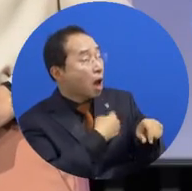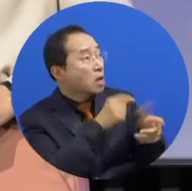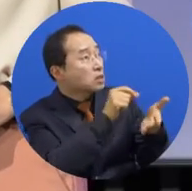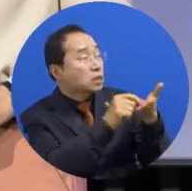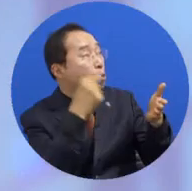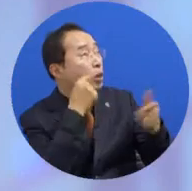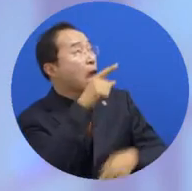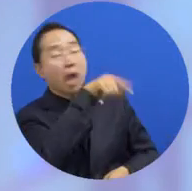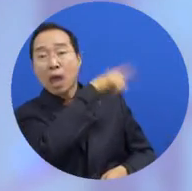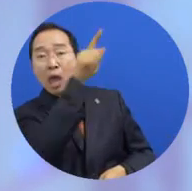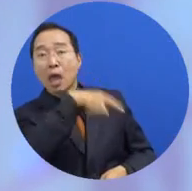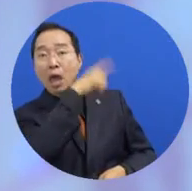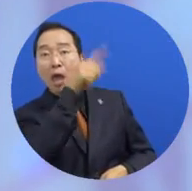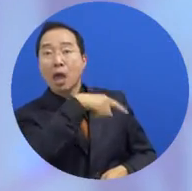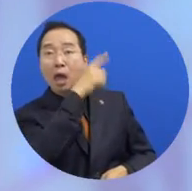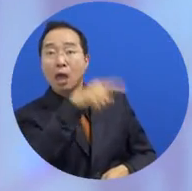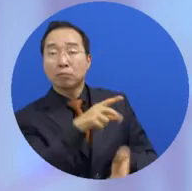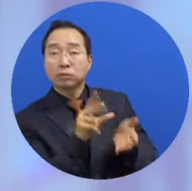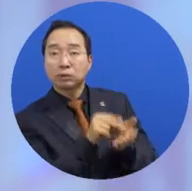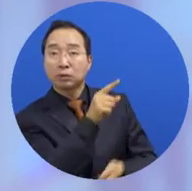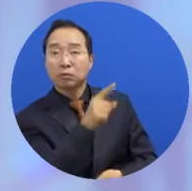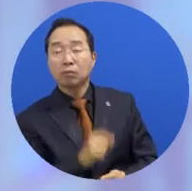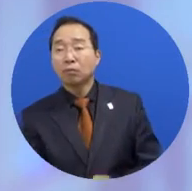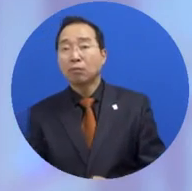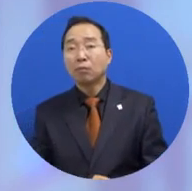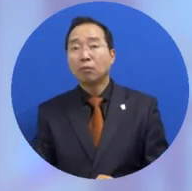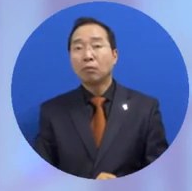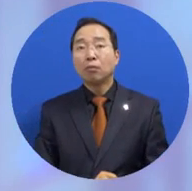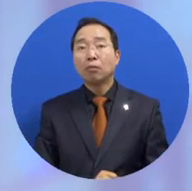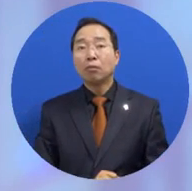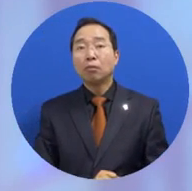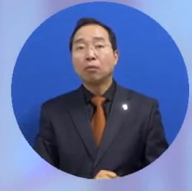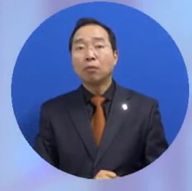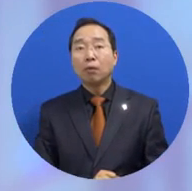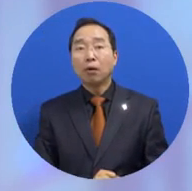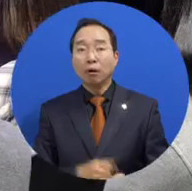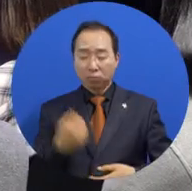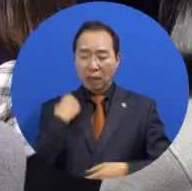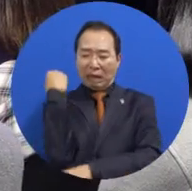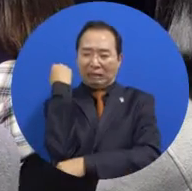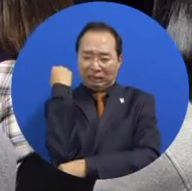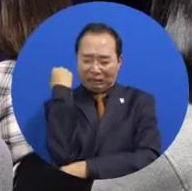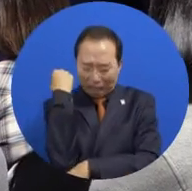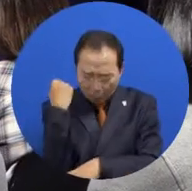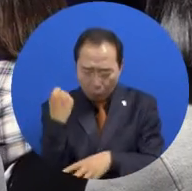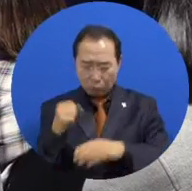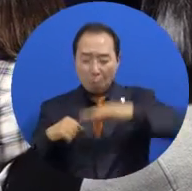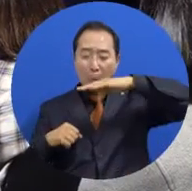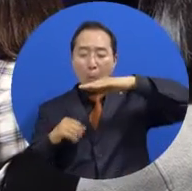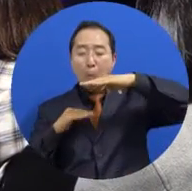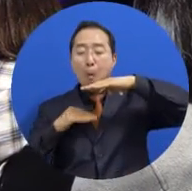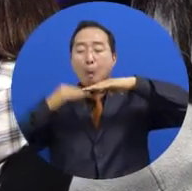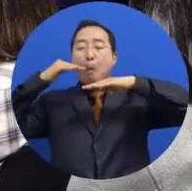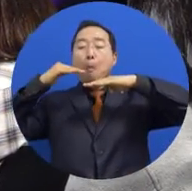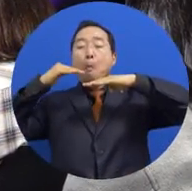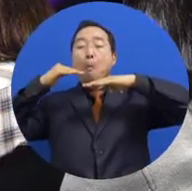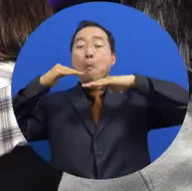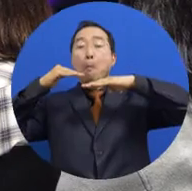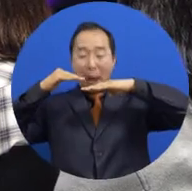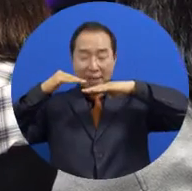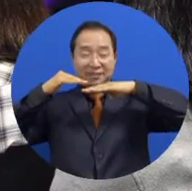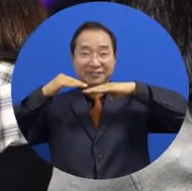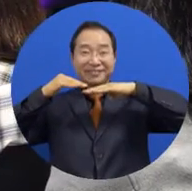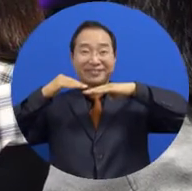거예요. 그래서 그 다음에 아예 글을 못 쓰는 부작용도 생겼어요. 저는 턱걸이만 했기 때문에